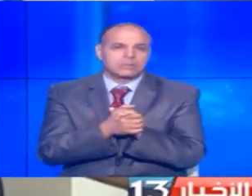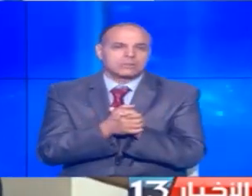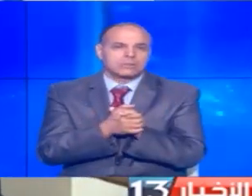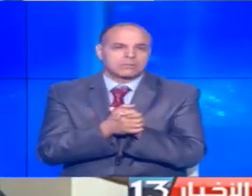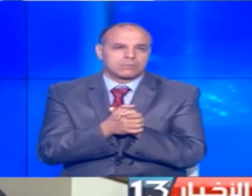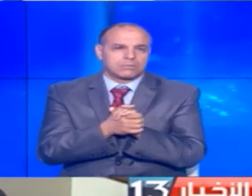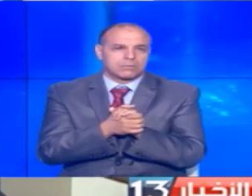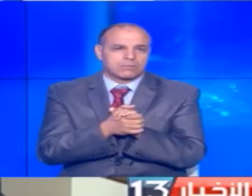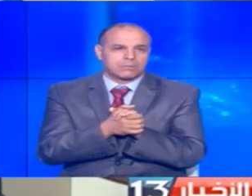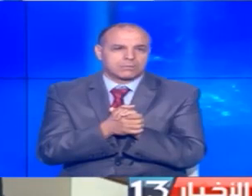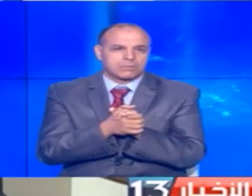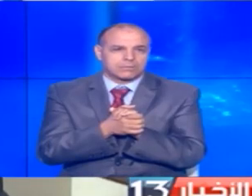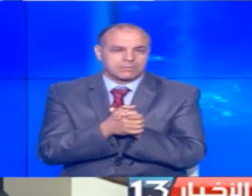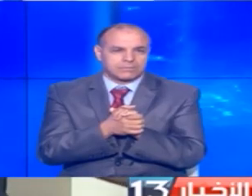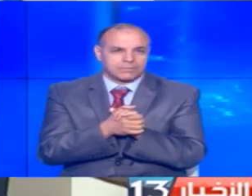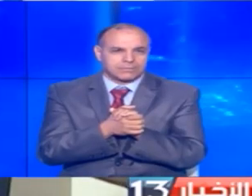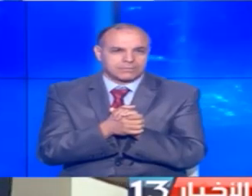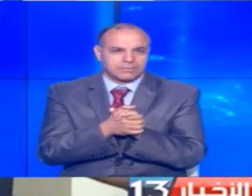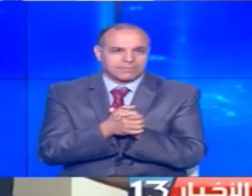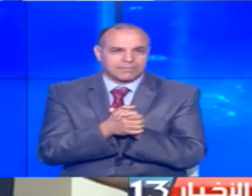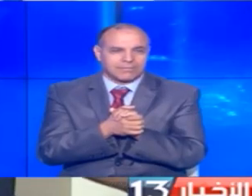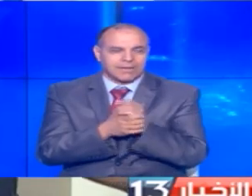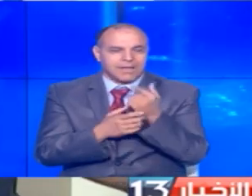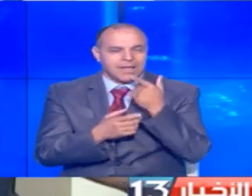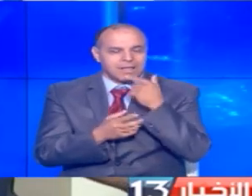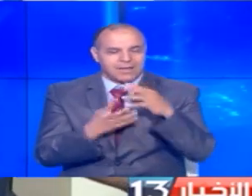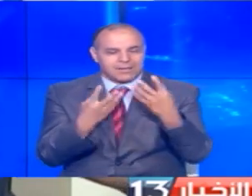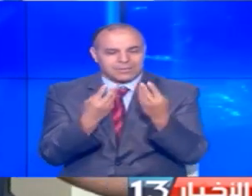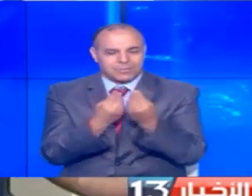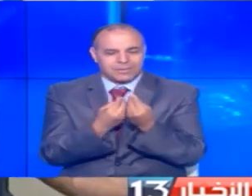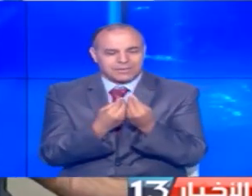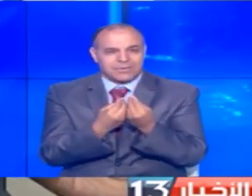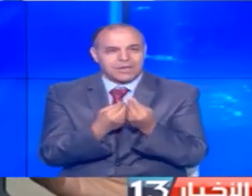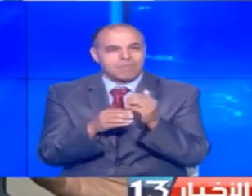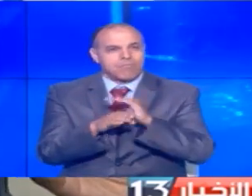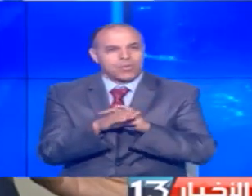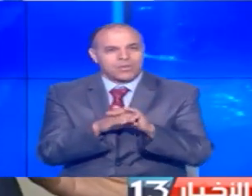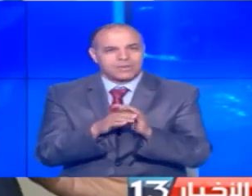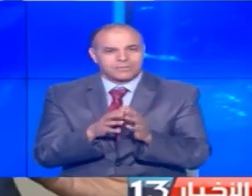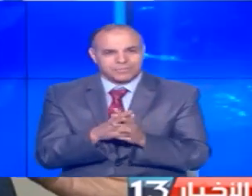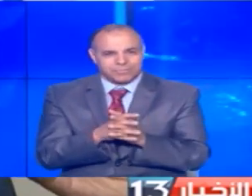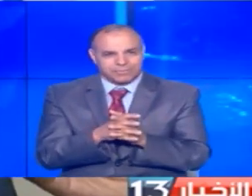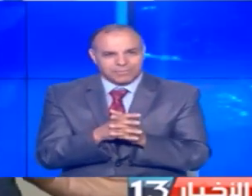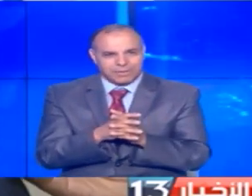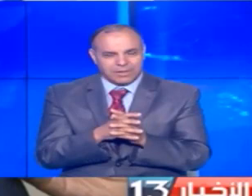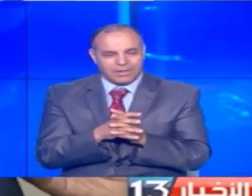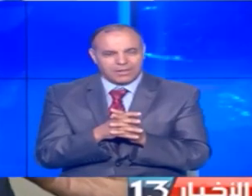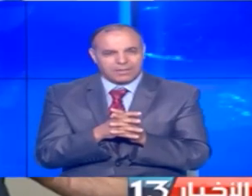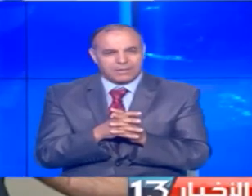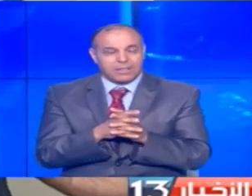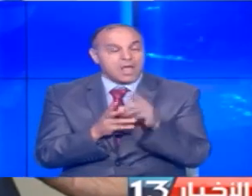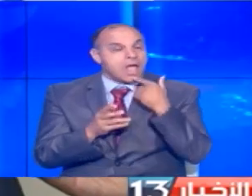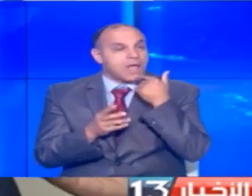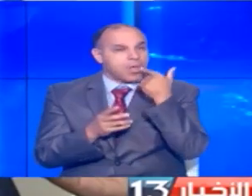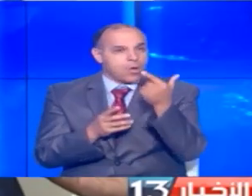ملاحظه للمتابعه، لكن هنالك عمليه تجميع حسب مواضيع هذه الملاحظات وحسب خطورتها